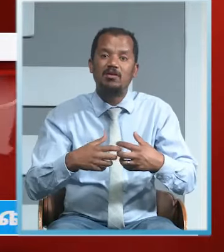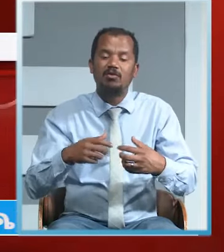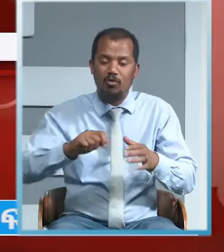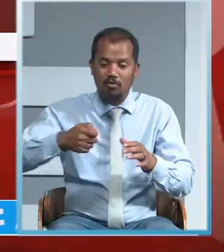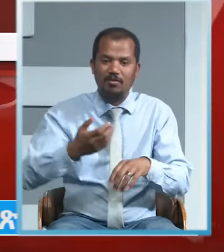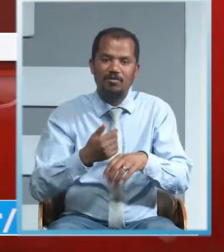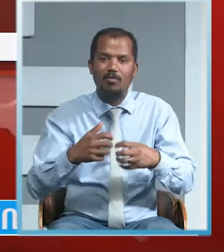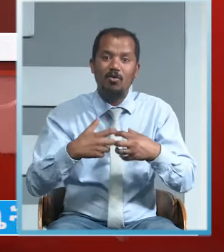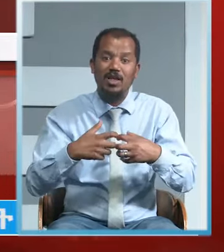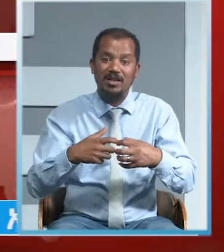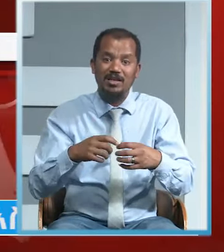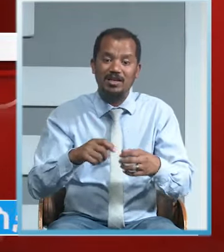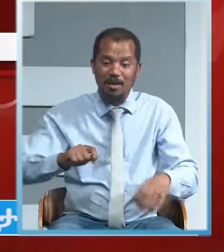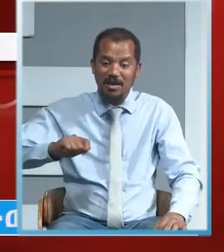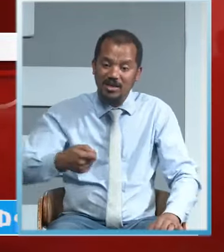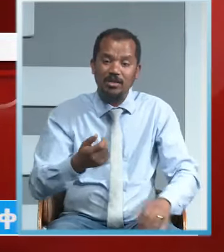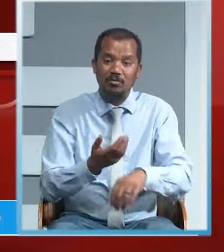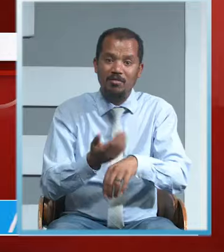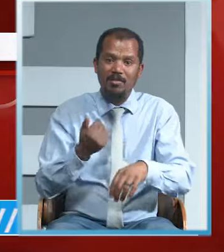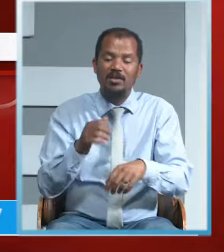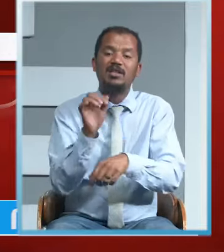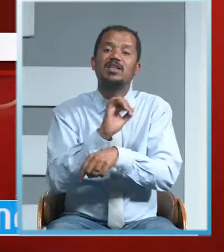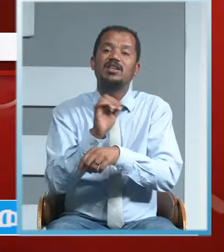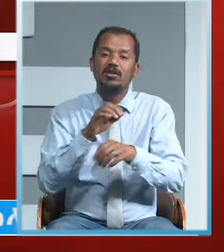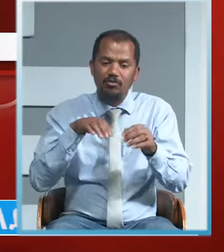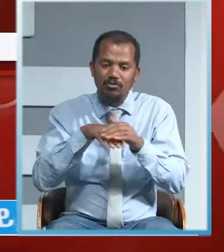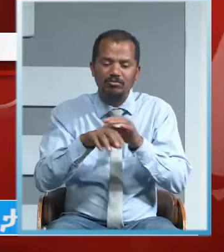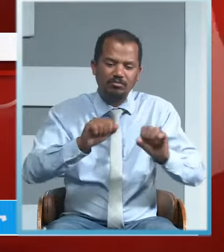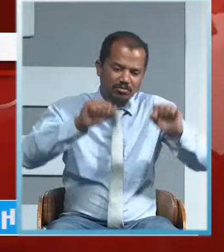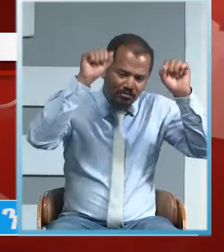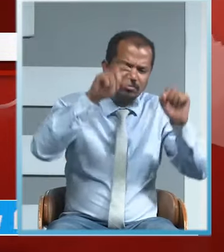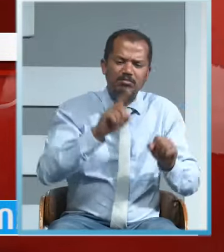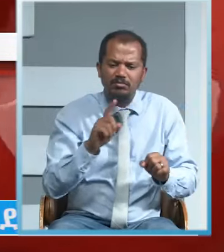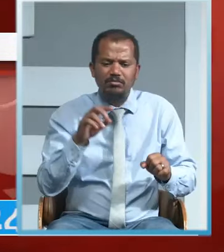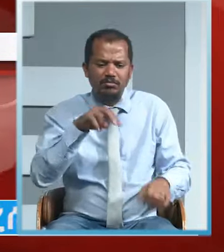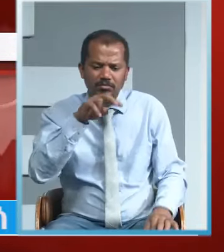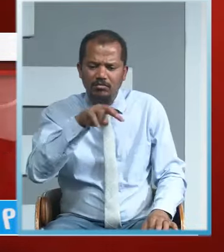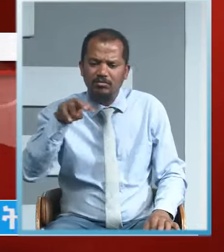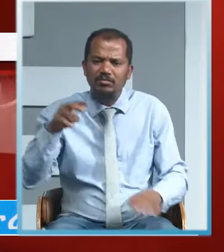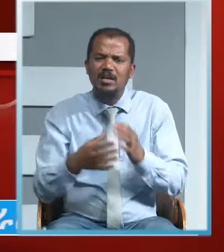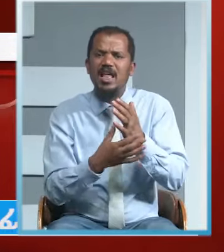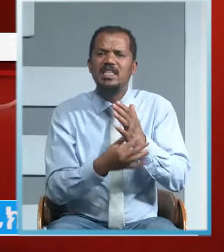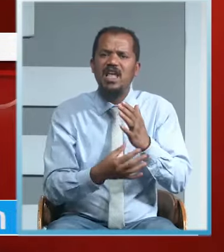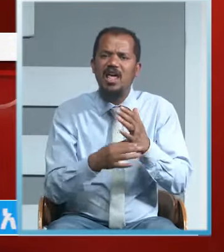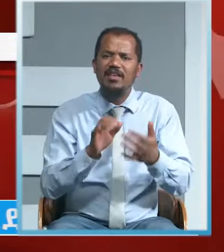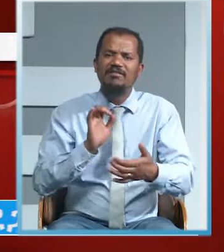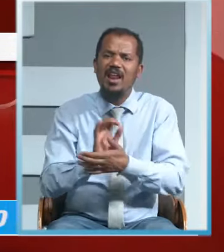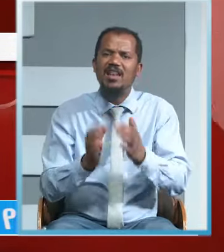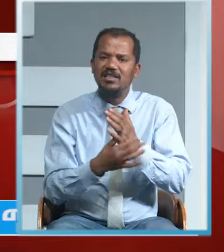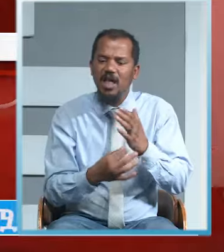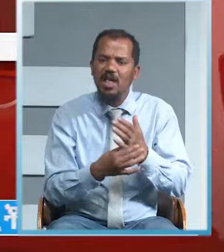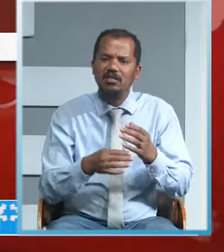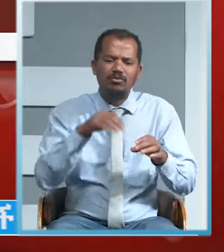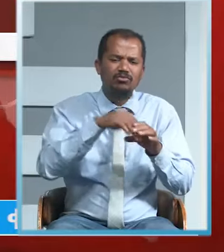በፊት ሞተር ከማስነሳታቸው በፊት ተሽከርካሪያቸውን ቼክ ማድረግ አለባቸው። ስለ ፍሬን ዘይት፣ ቴክኒክ ውስጥ